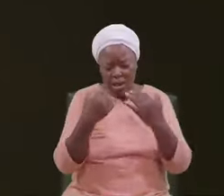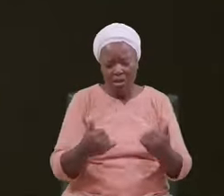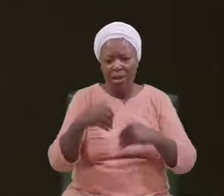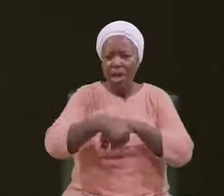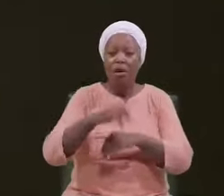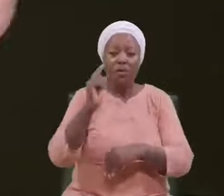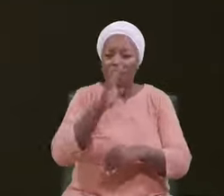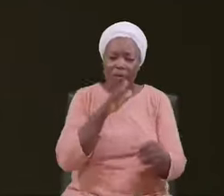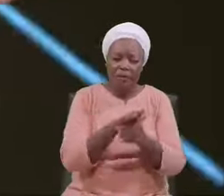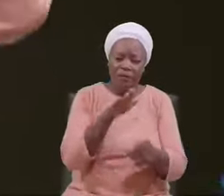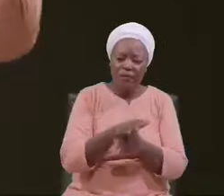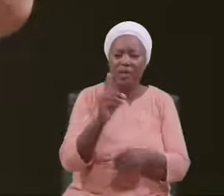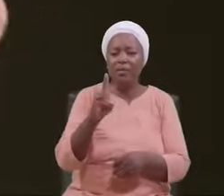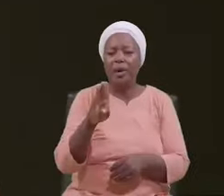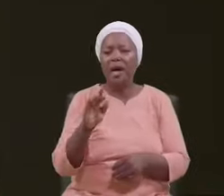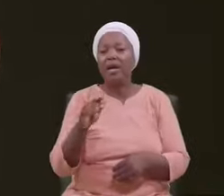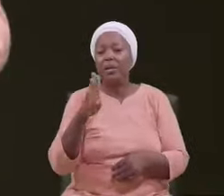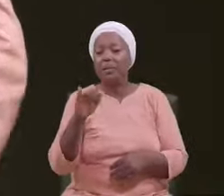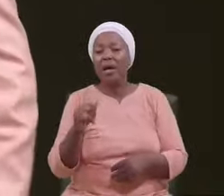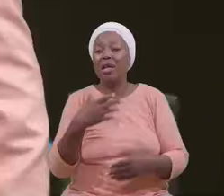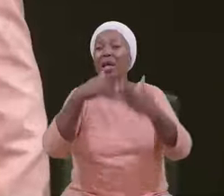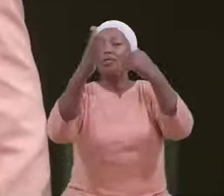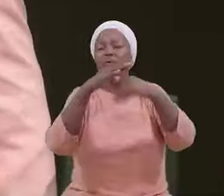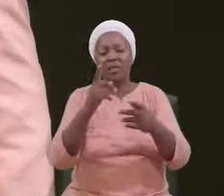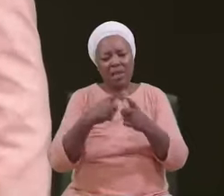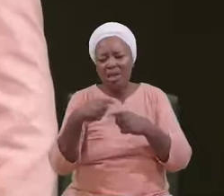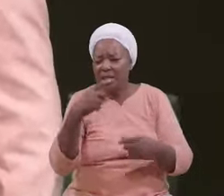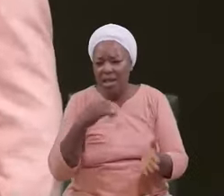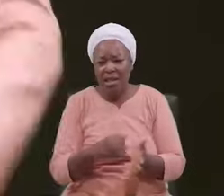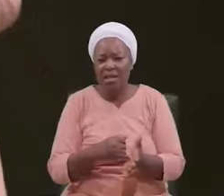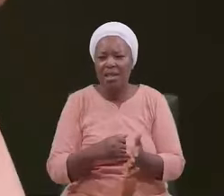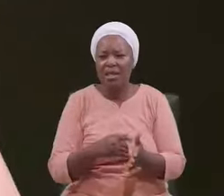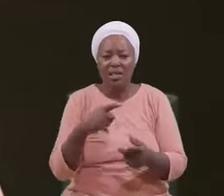accompli par le ciel. Déclarez cela. Et dites,